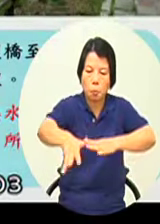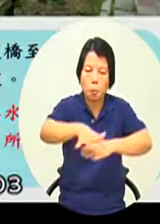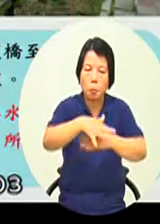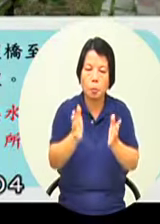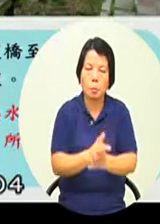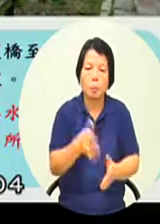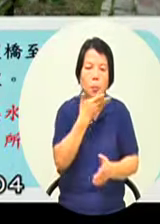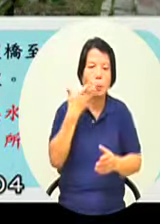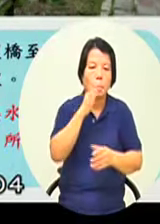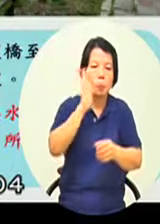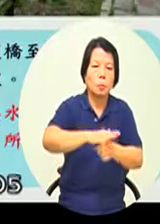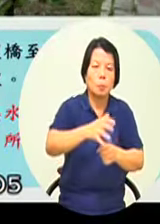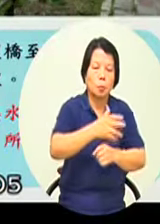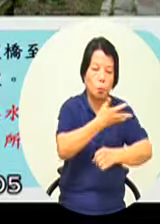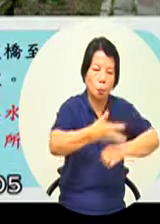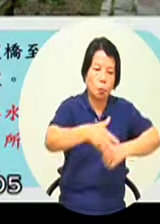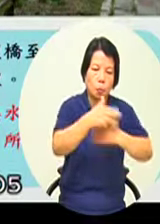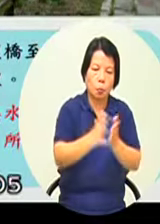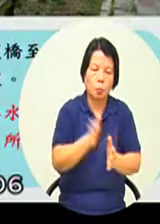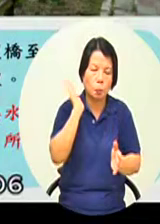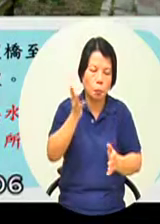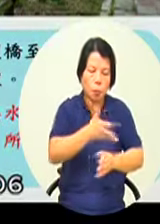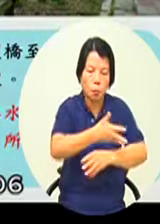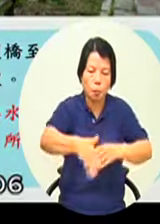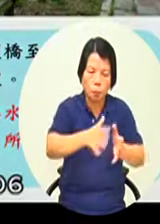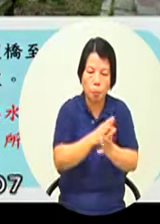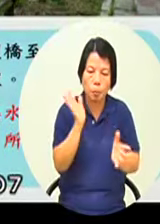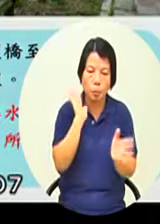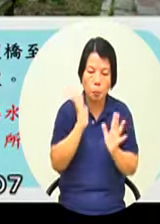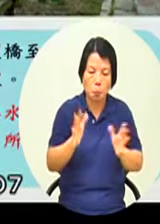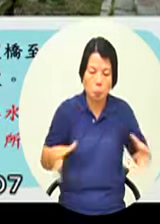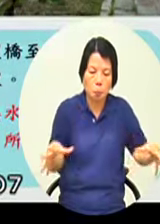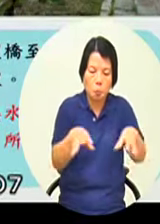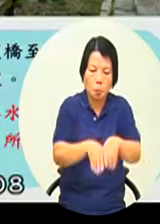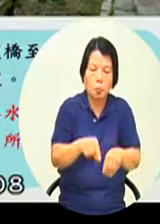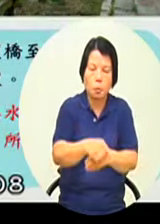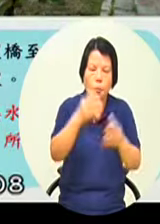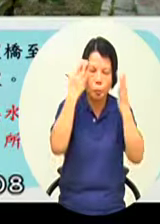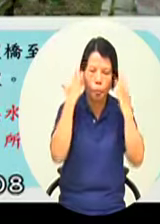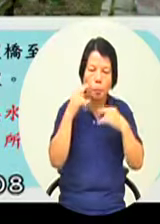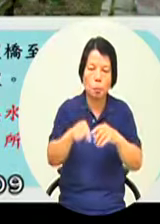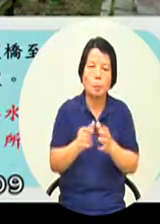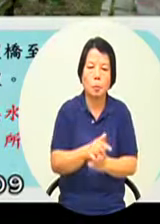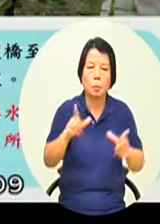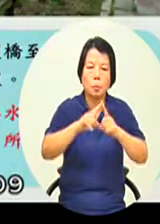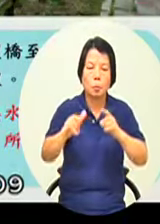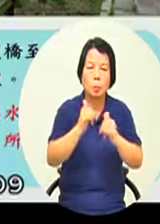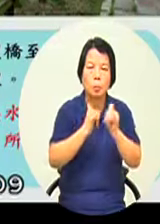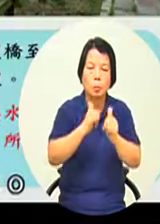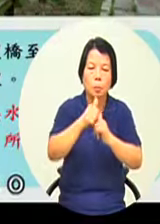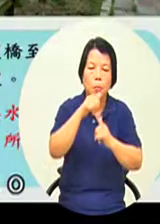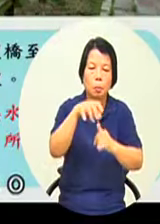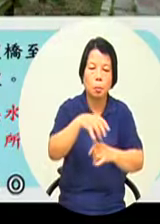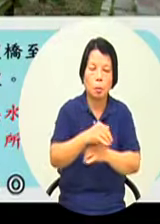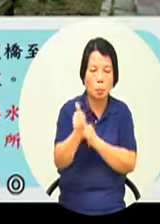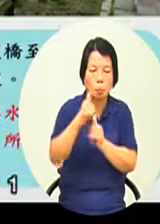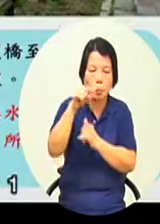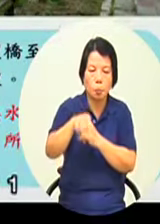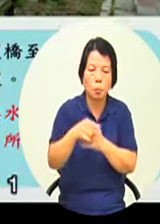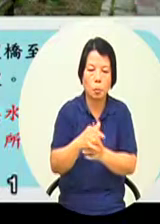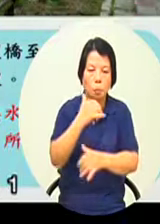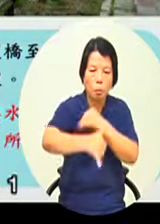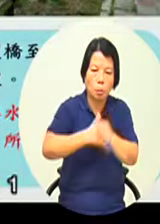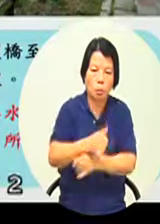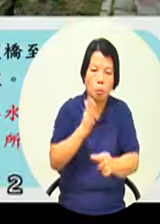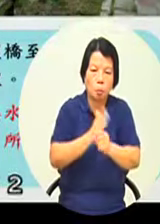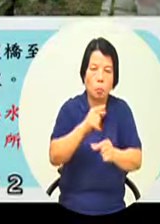青埔沟排水及集水区域范围内为南子还有大社居民生活的中区，那